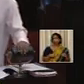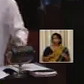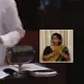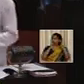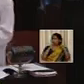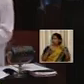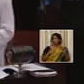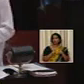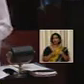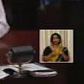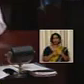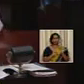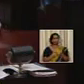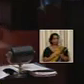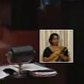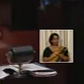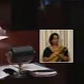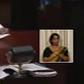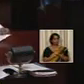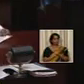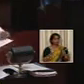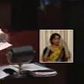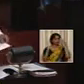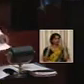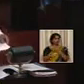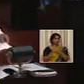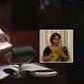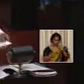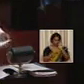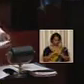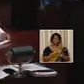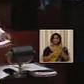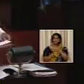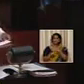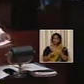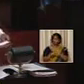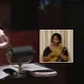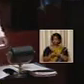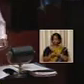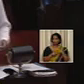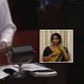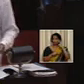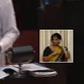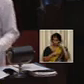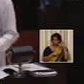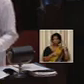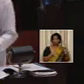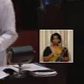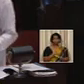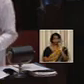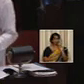විශාල ප්‍රමාණයක් දරිද්‍රතාවයේ කියන අංශයට යොමු වෙලා තිබෙනවා ඒ වගේම විශේෂයෙන්ම ලක්ෂ